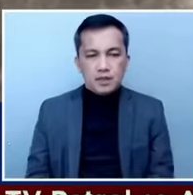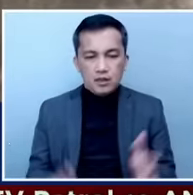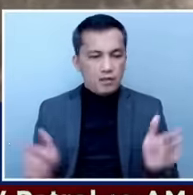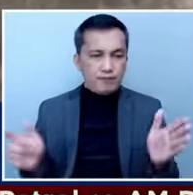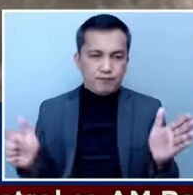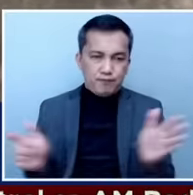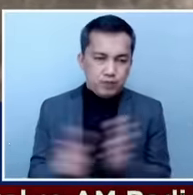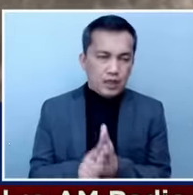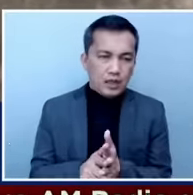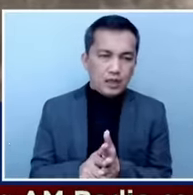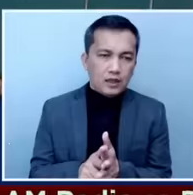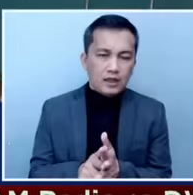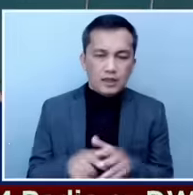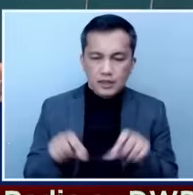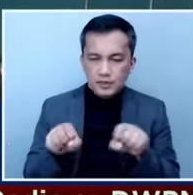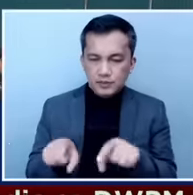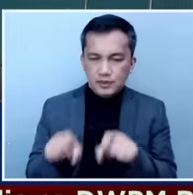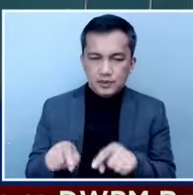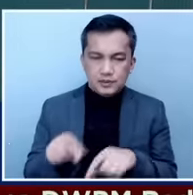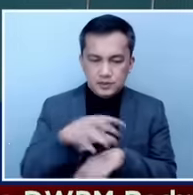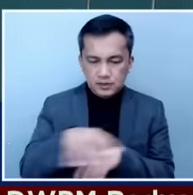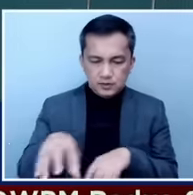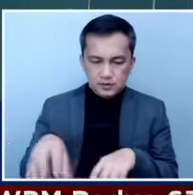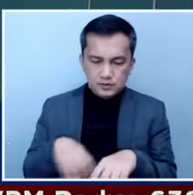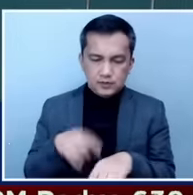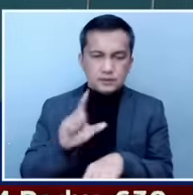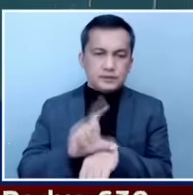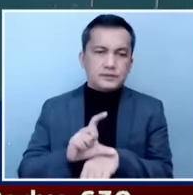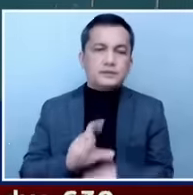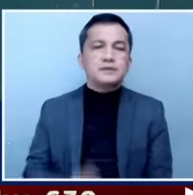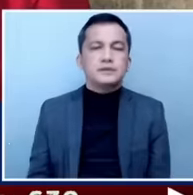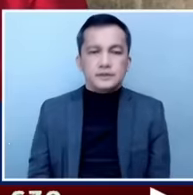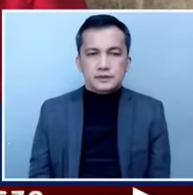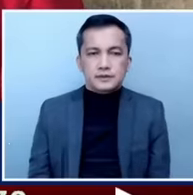din ang pagtitinda sa paligid ng simbahan.